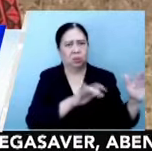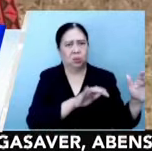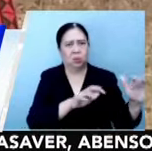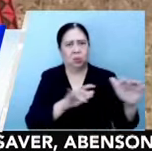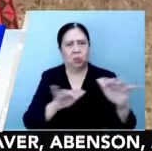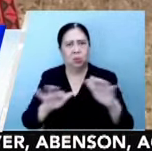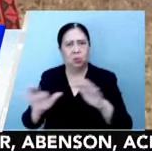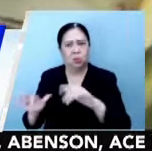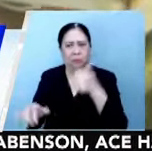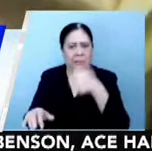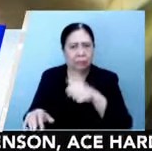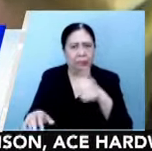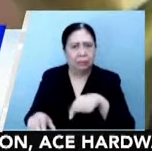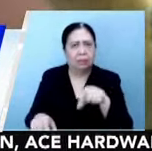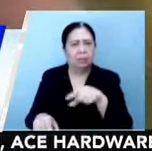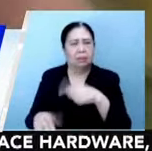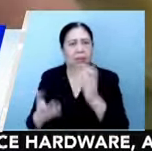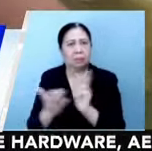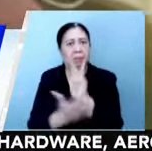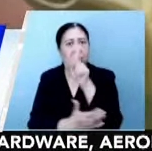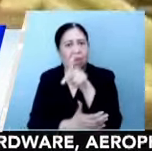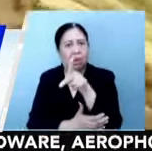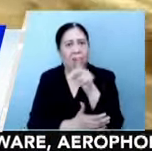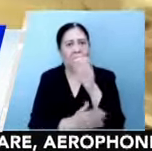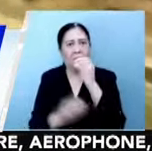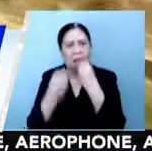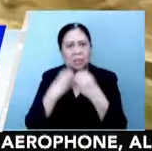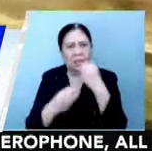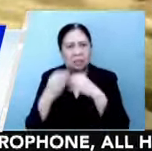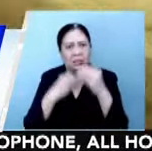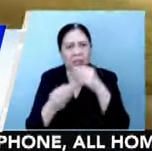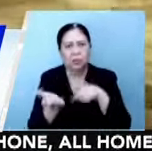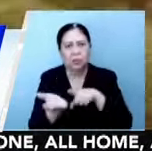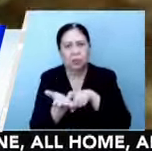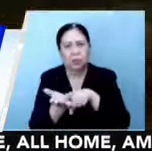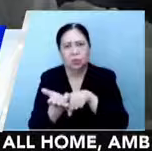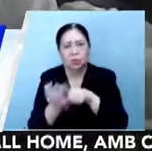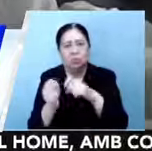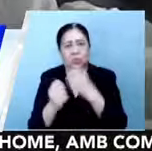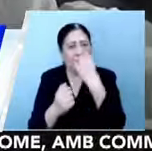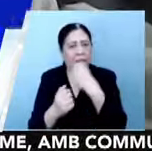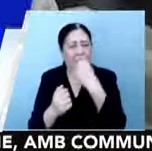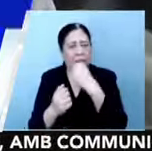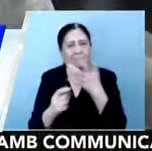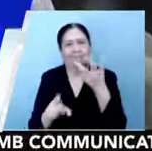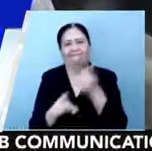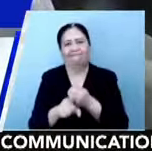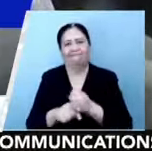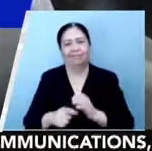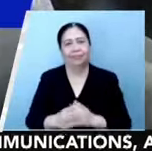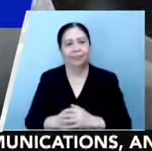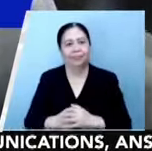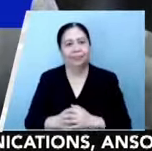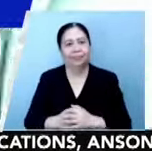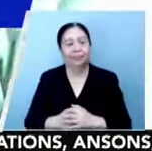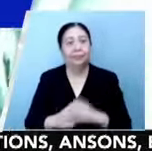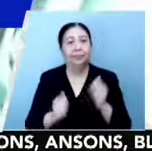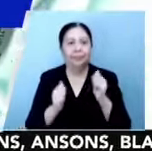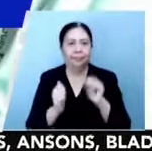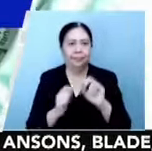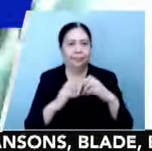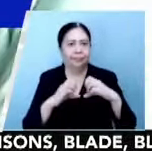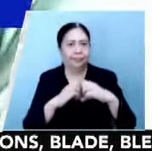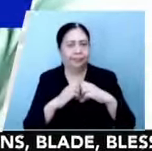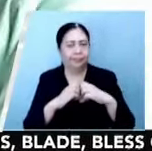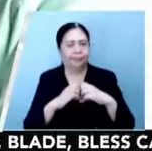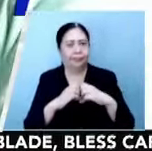yung existing. Andon sila nag-transfer. So yung mais natin napiktuhan. Pati ng GMA Kapuso Foundation, ang mabigat